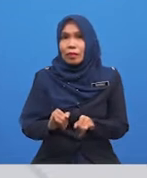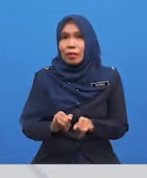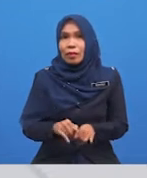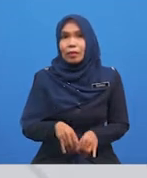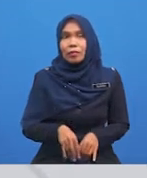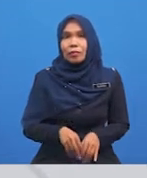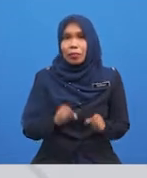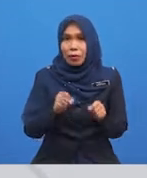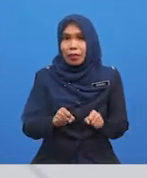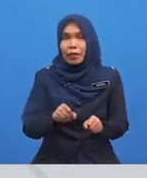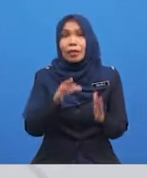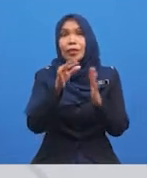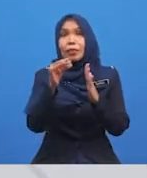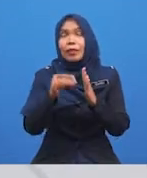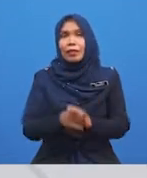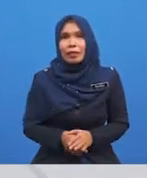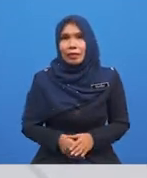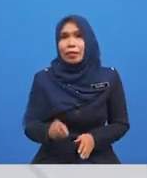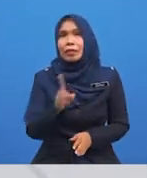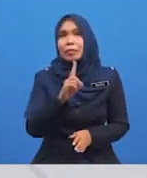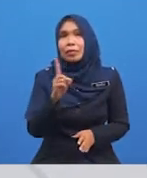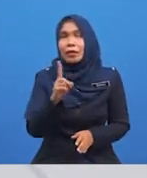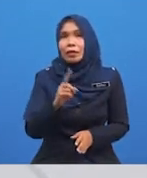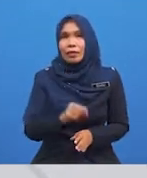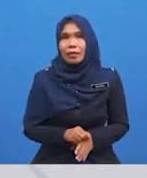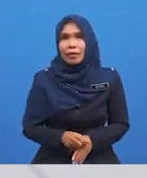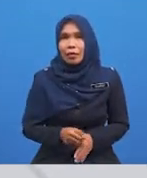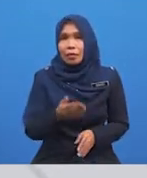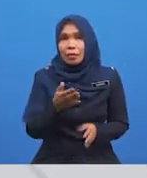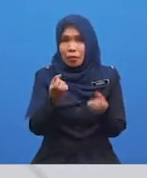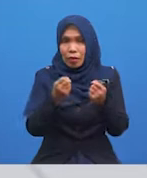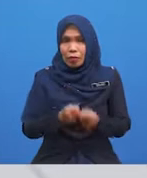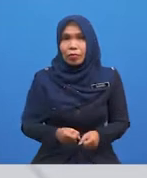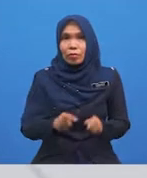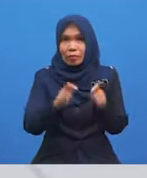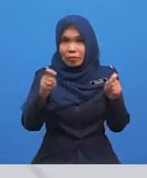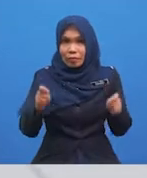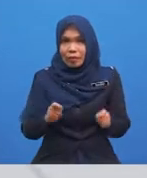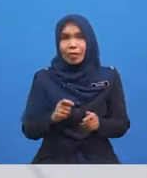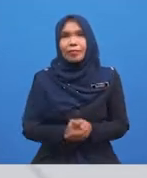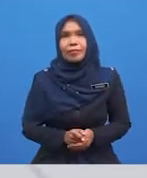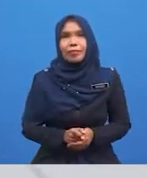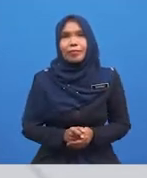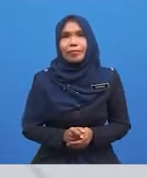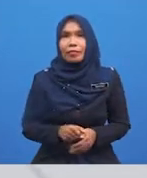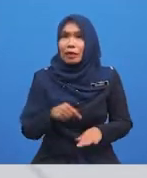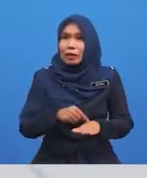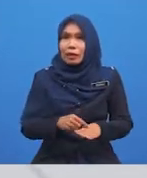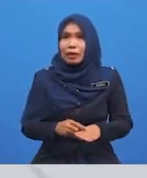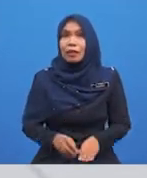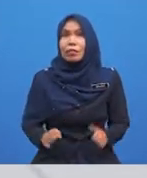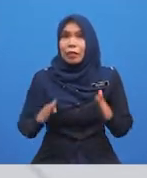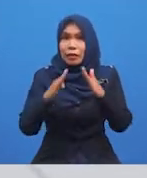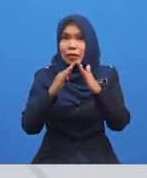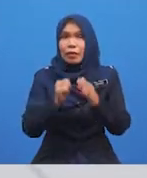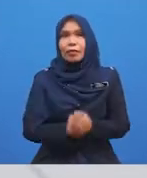kediaman, di manakah murid-murid ingin tinggal? Adakah di kawasan bandar yang terdapat pelbagai kemudahan